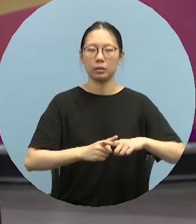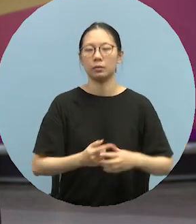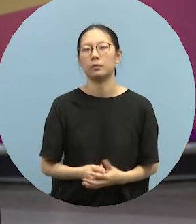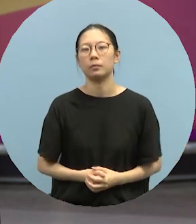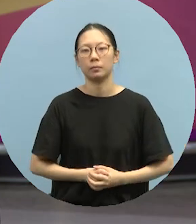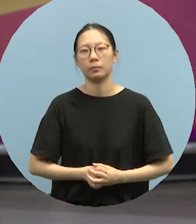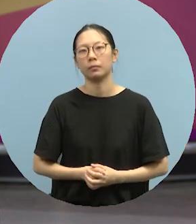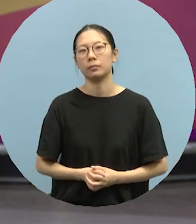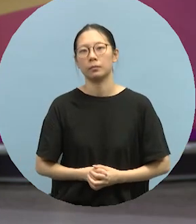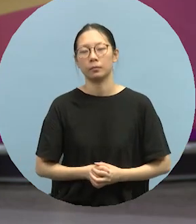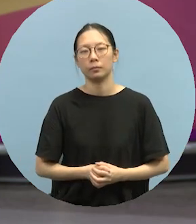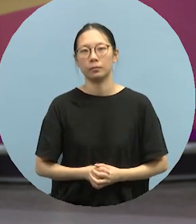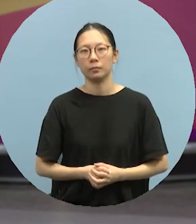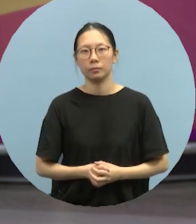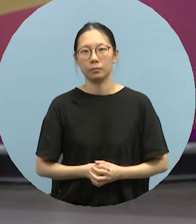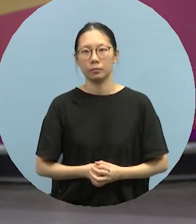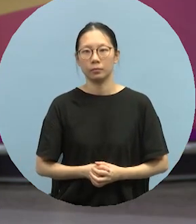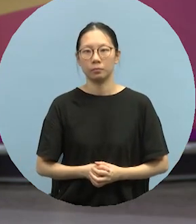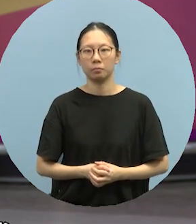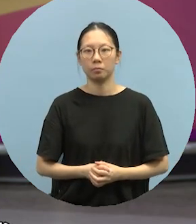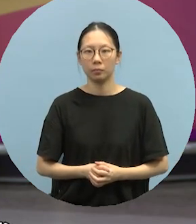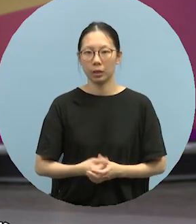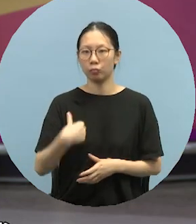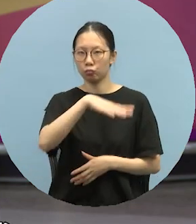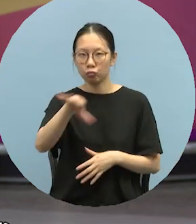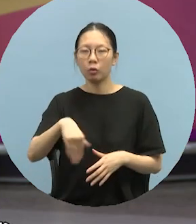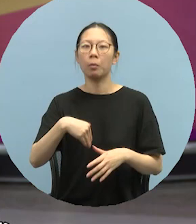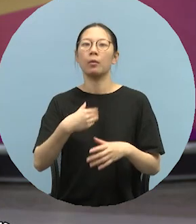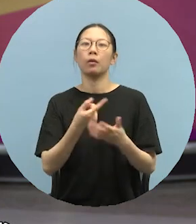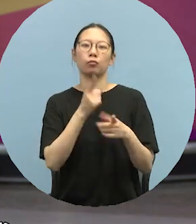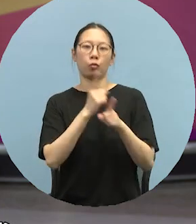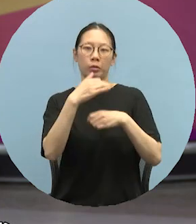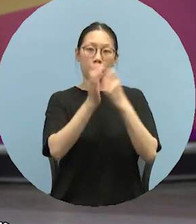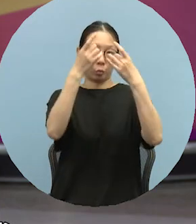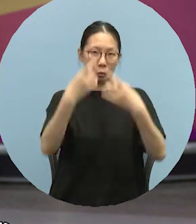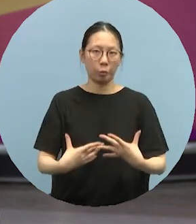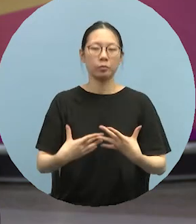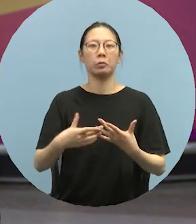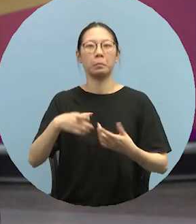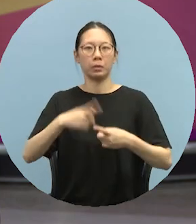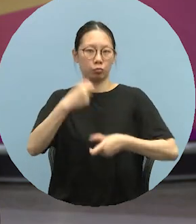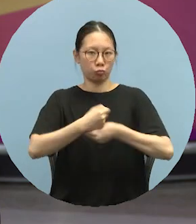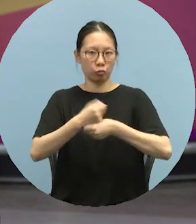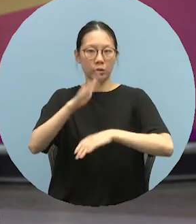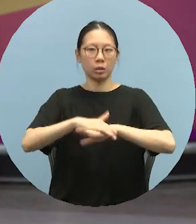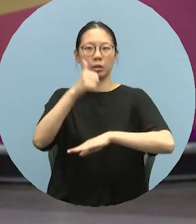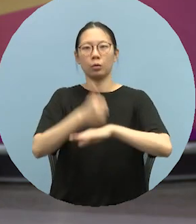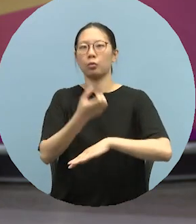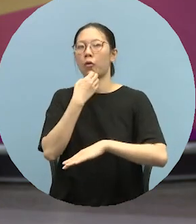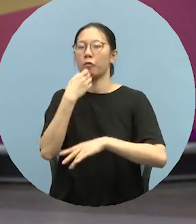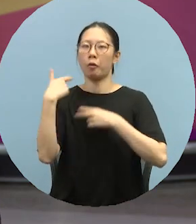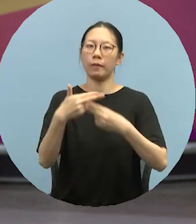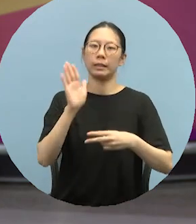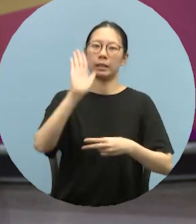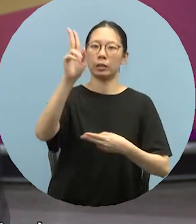非常實在，進一步增加大家對一國兩制成功實踐和香港的發展前景